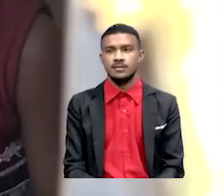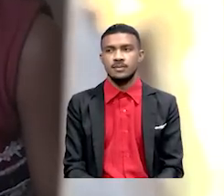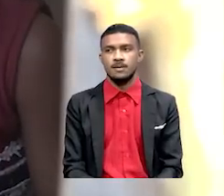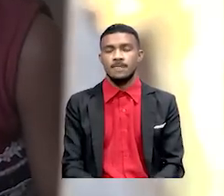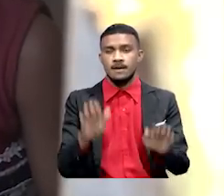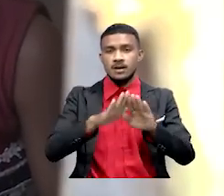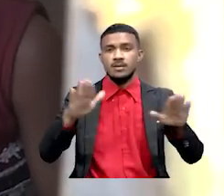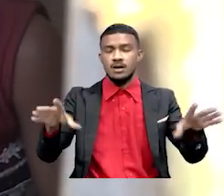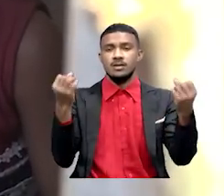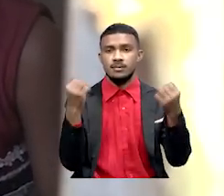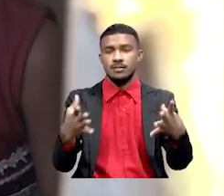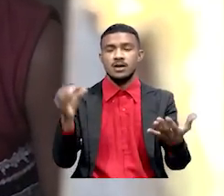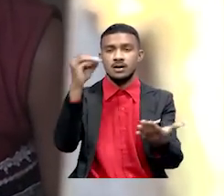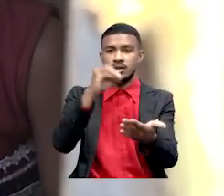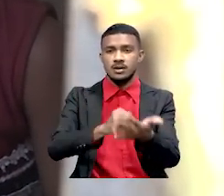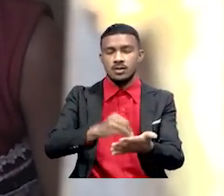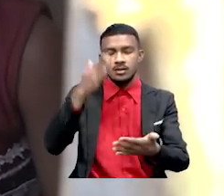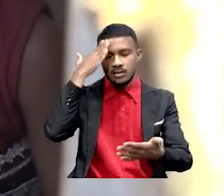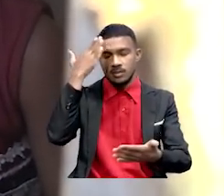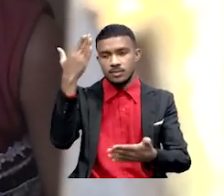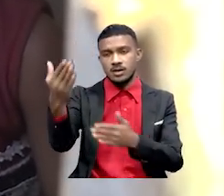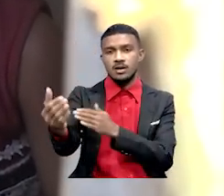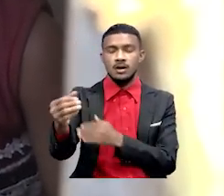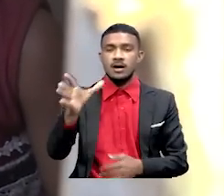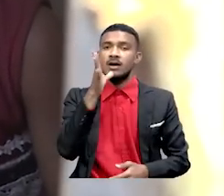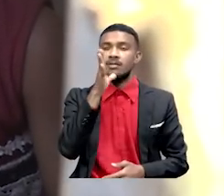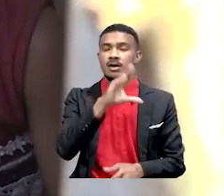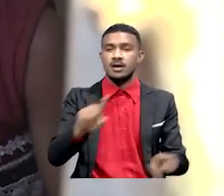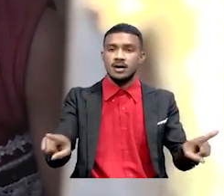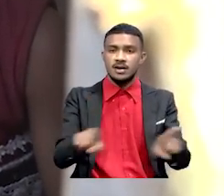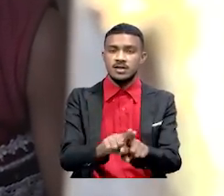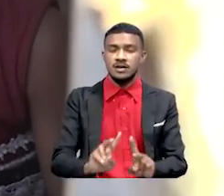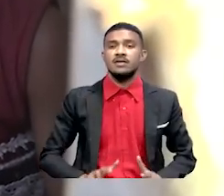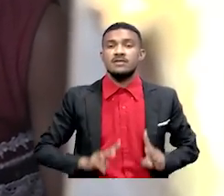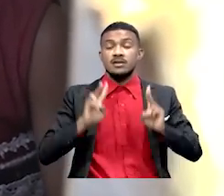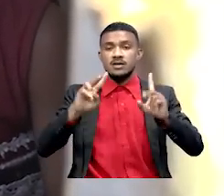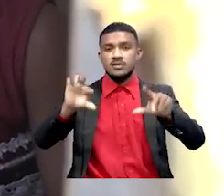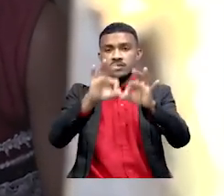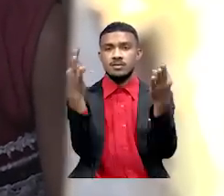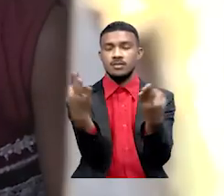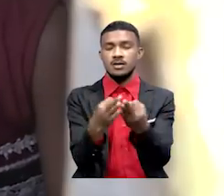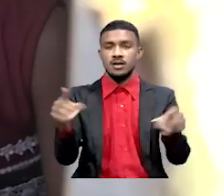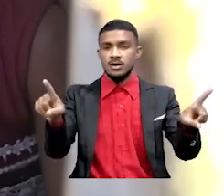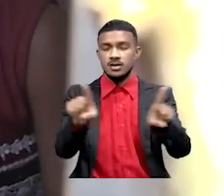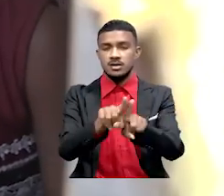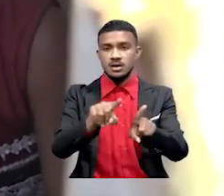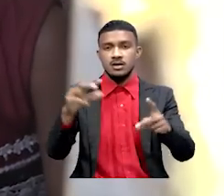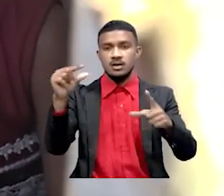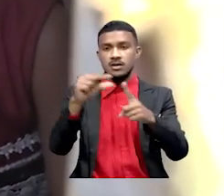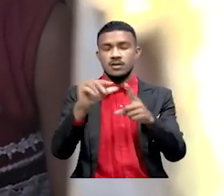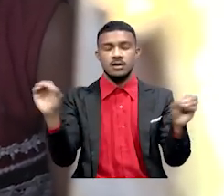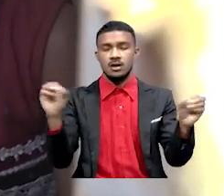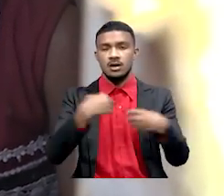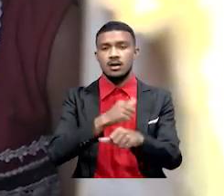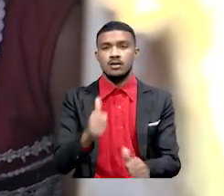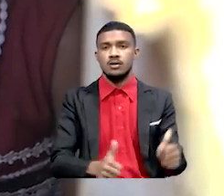Labarik barak tau esperansa basirani aman, hane sang eroi ya familia. Mebe, li fuang ne, la konsegi aplike ina